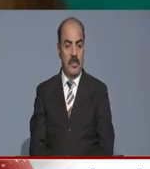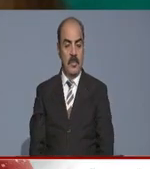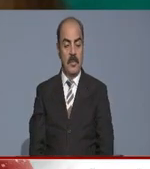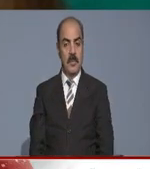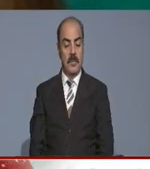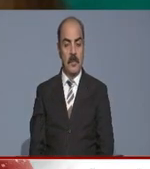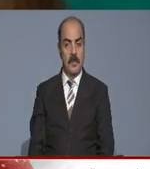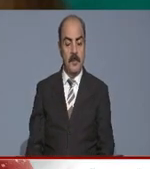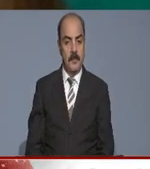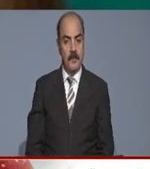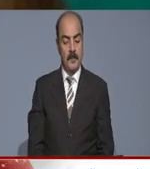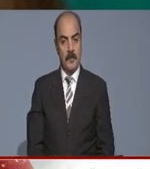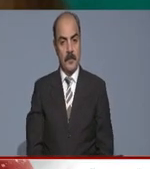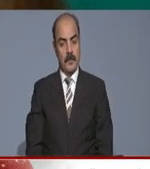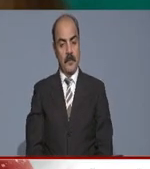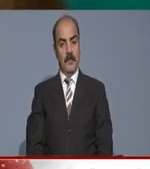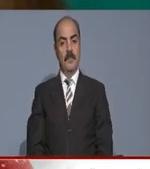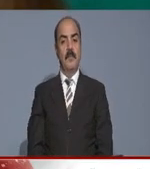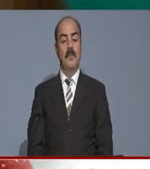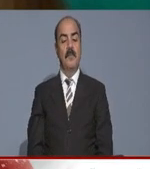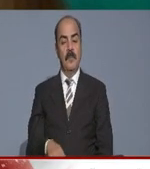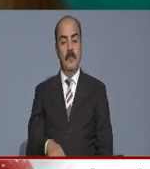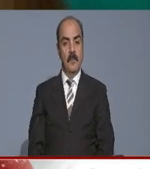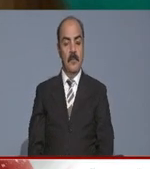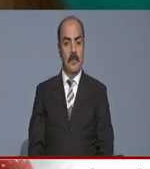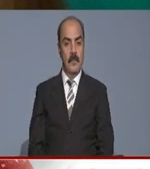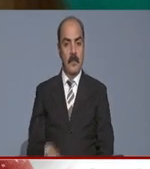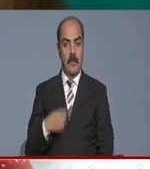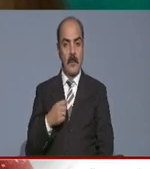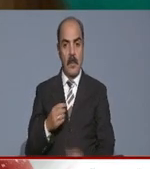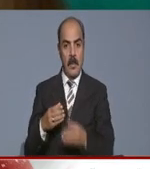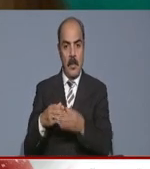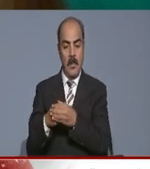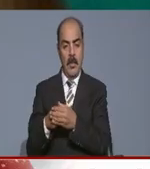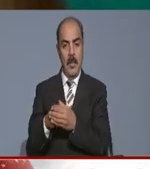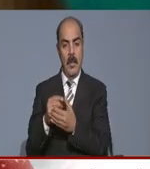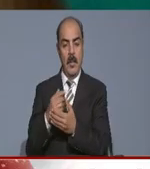يتبع بريتون أو يأتي بعد بريتون وودز،